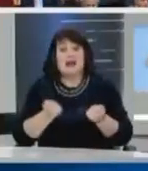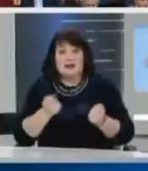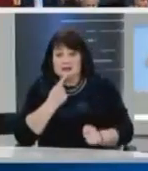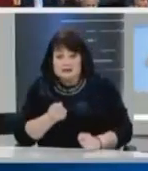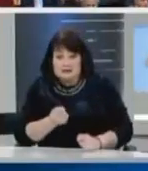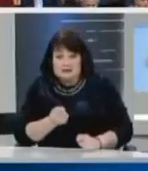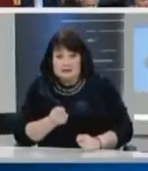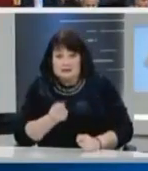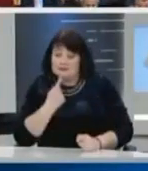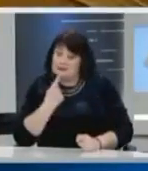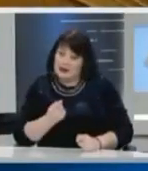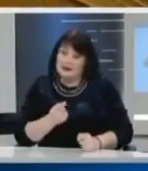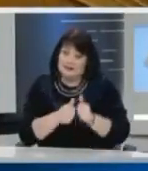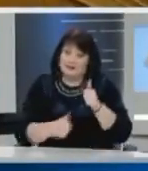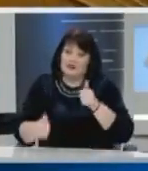Να βάζεις μπροστά